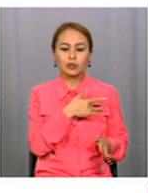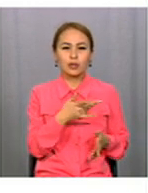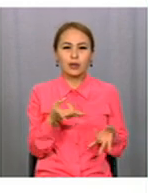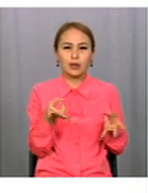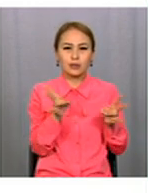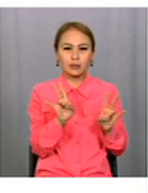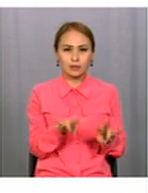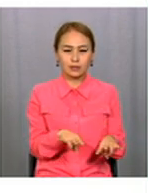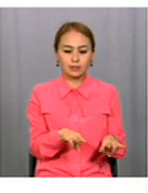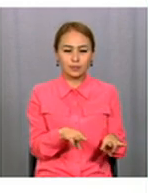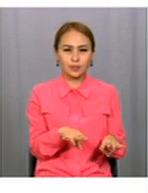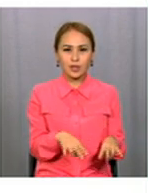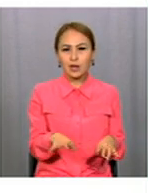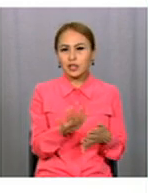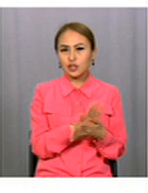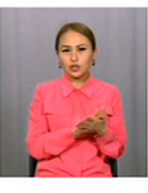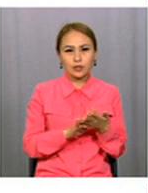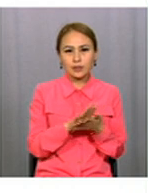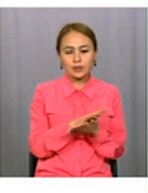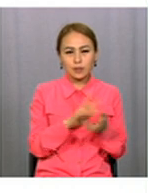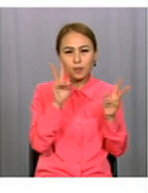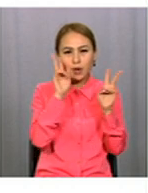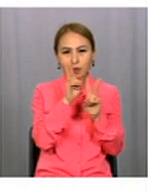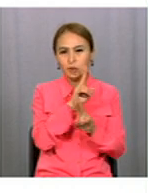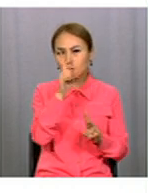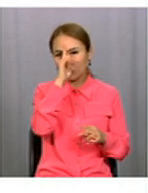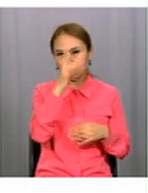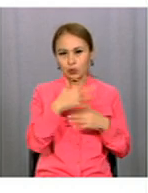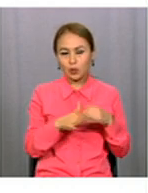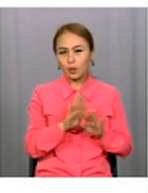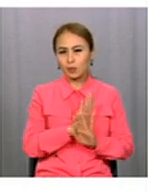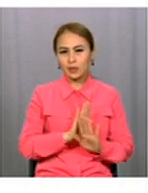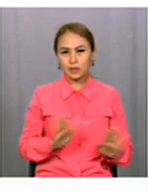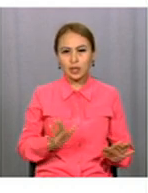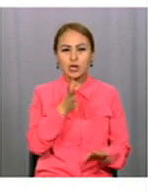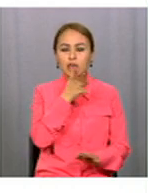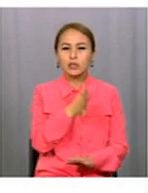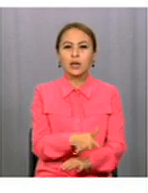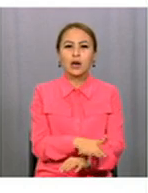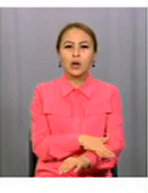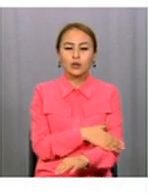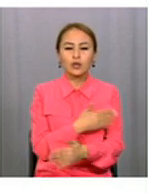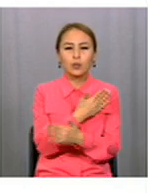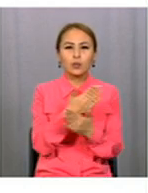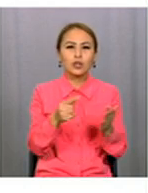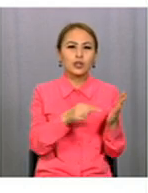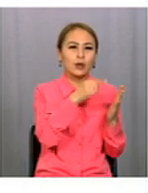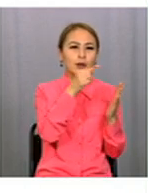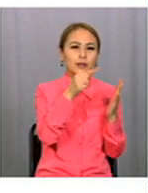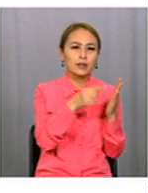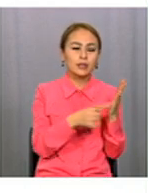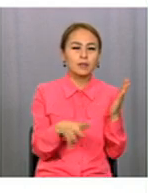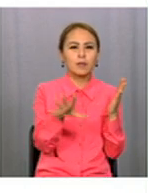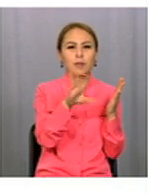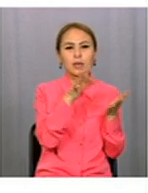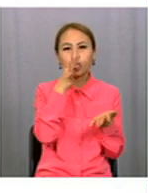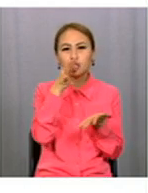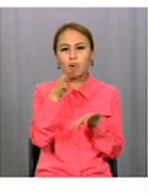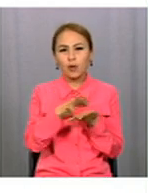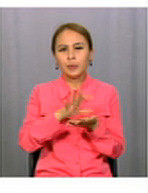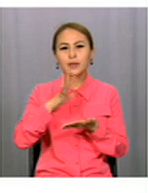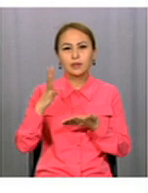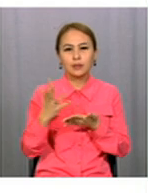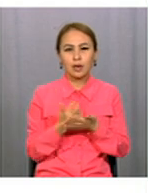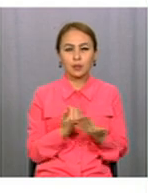қалдырды. Еш нәрсенің байыбын жете түсіне бермесе де, жылдар өте, бұл сұрақтардың жауабы табылып, өмірге осындай